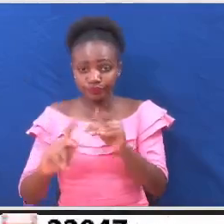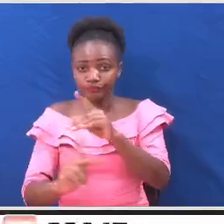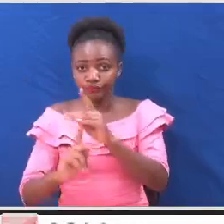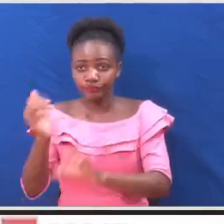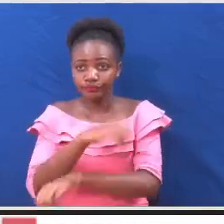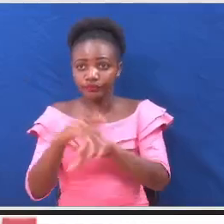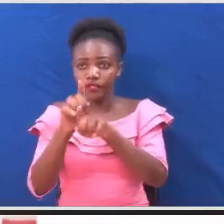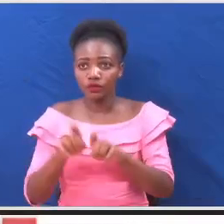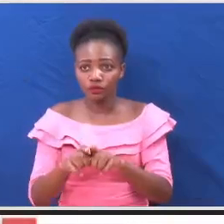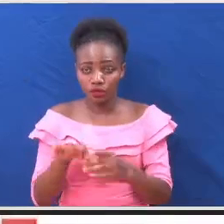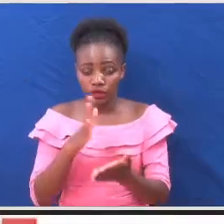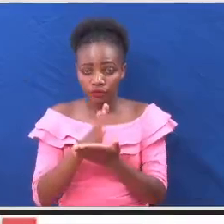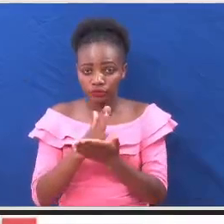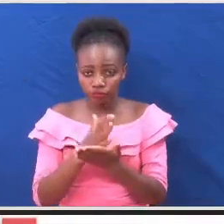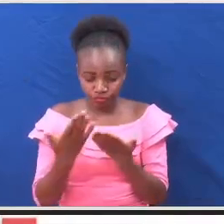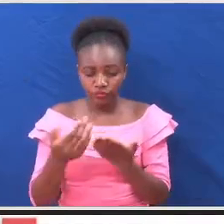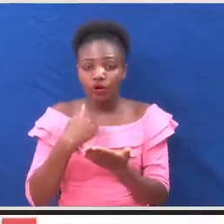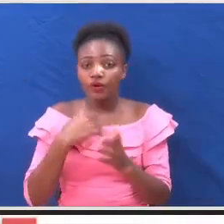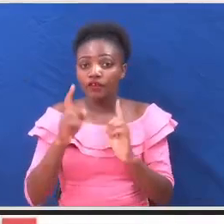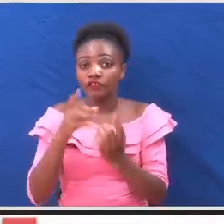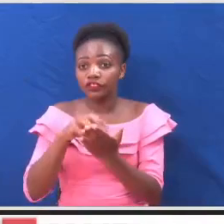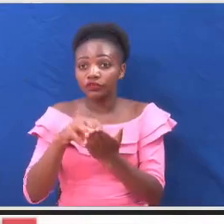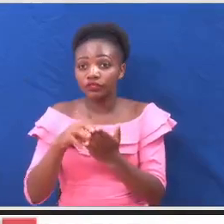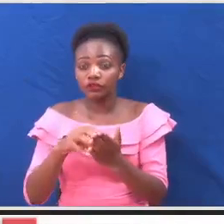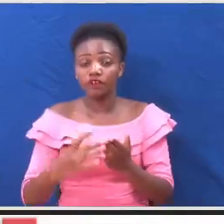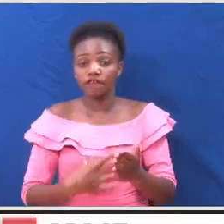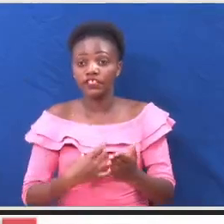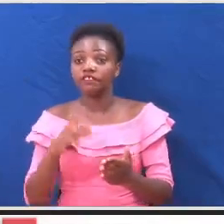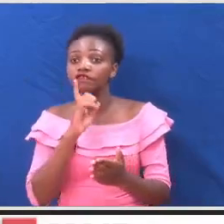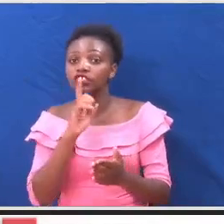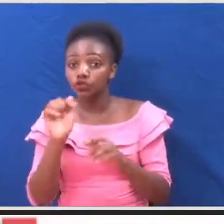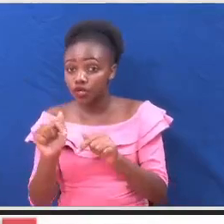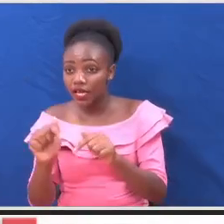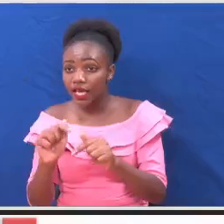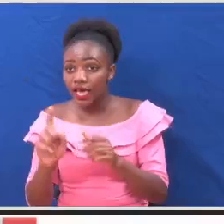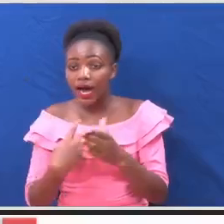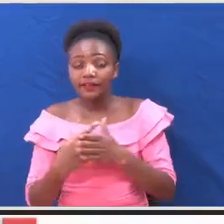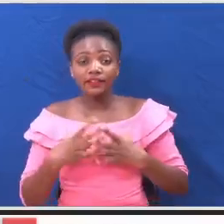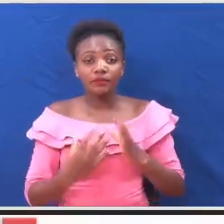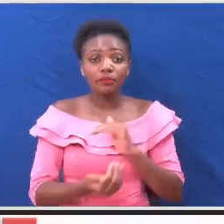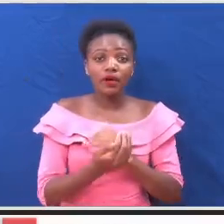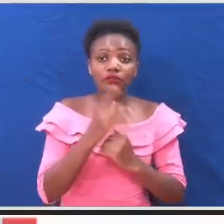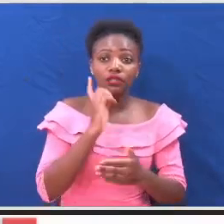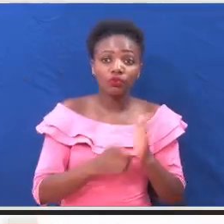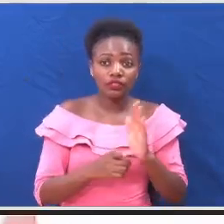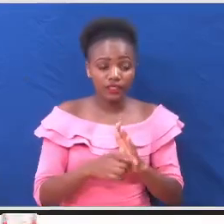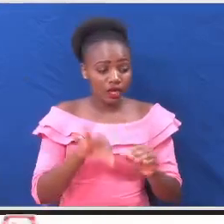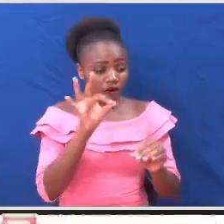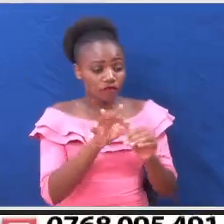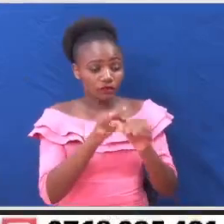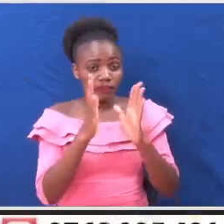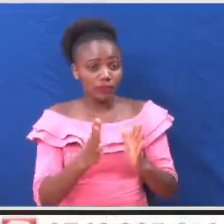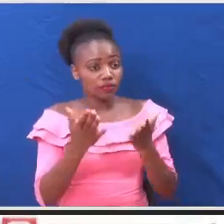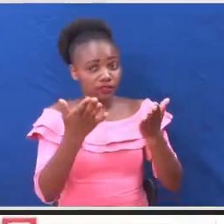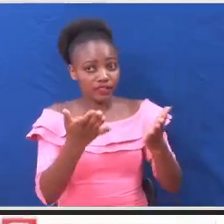andrin Pia kusema na kweli kuna baadhi ya vituo tulivyoweza tembelea hii Leo wameeleza kwamba matokeo ya wapiga kura kufika